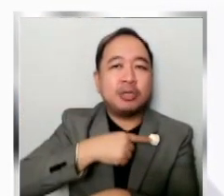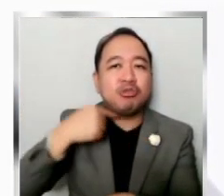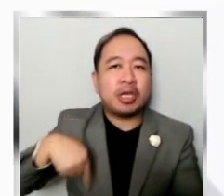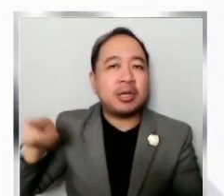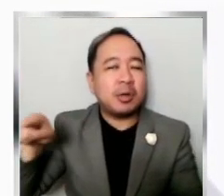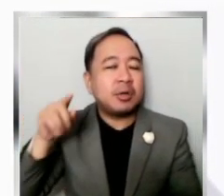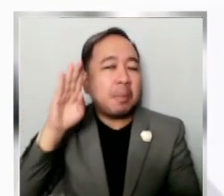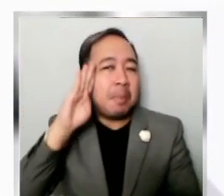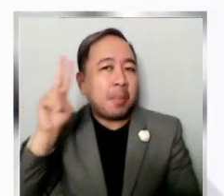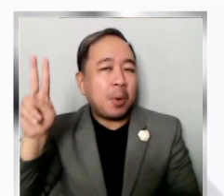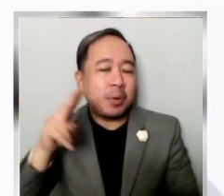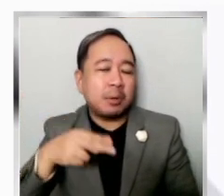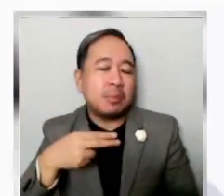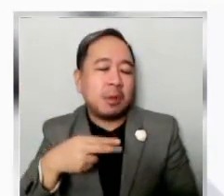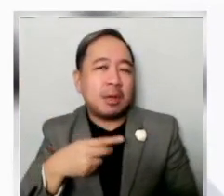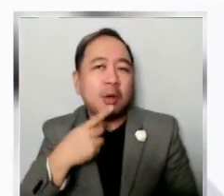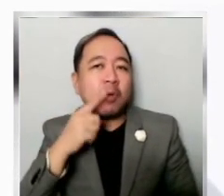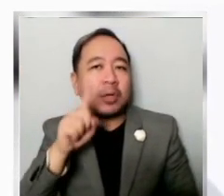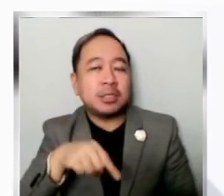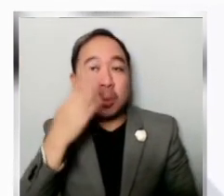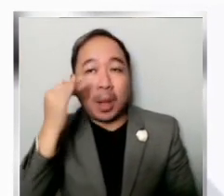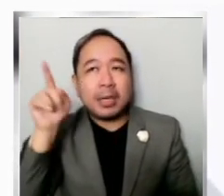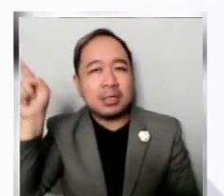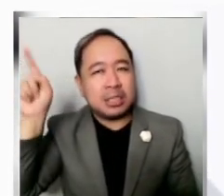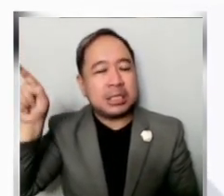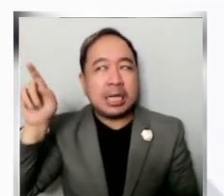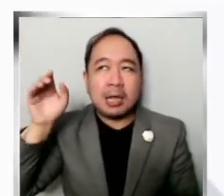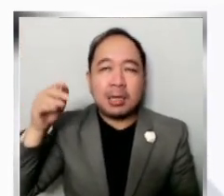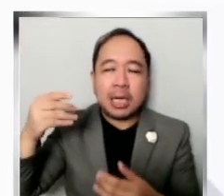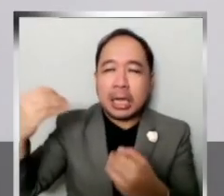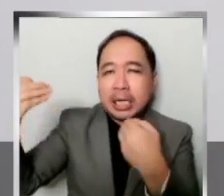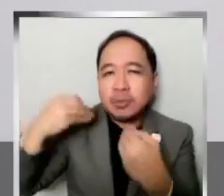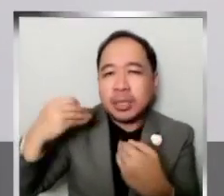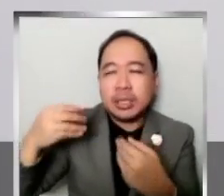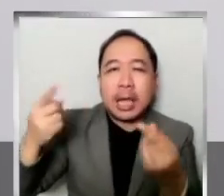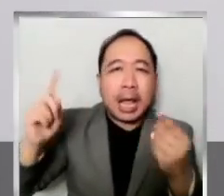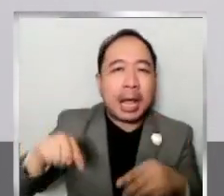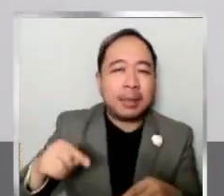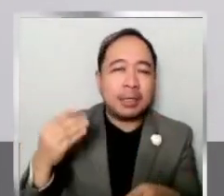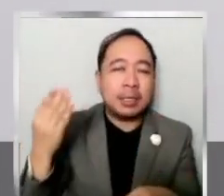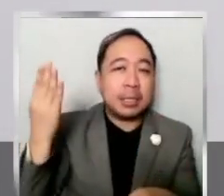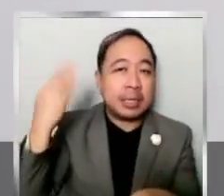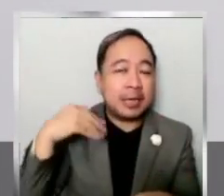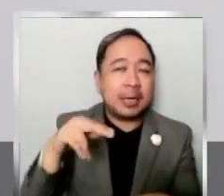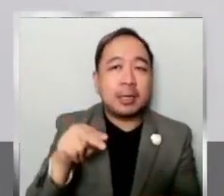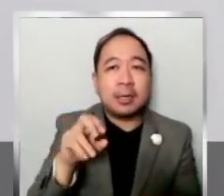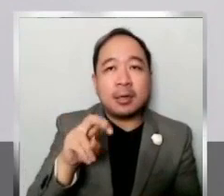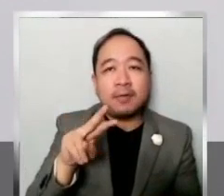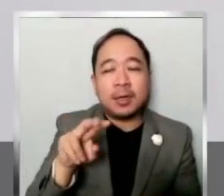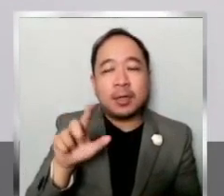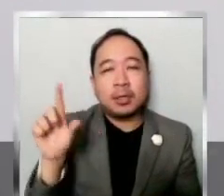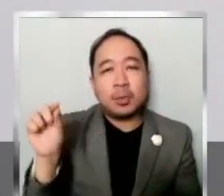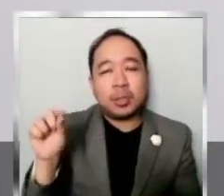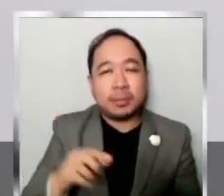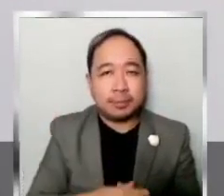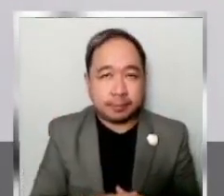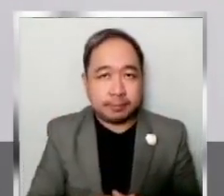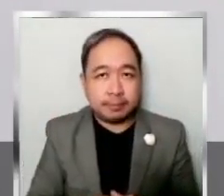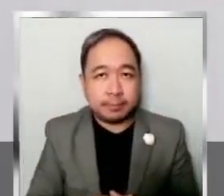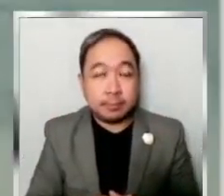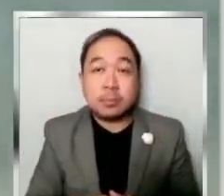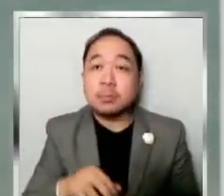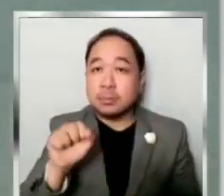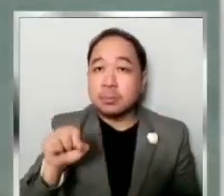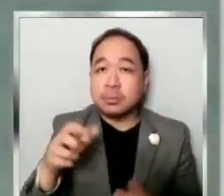upang humingi ng paglilinaw sa insidenteng nangyari noong November 20. Yes, we have issued a note on that issue to the Embassy